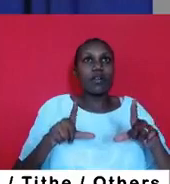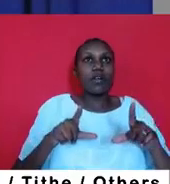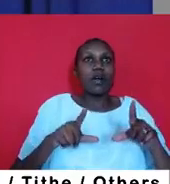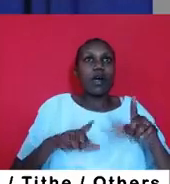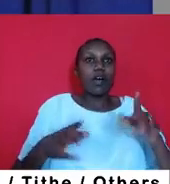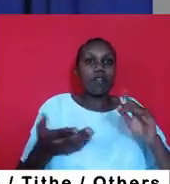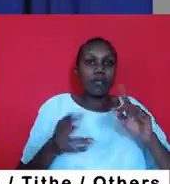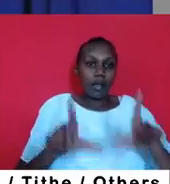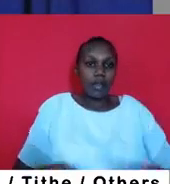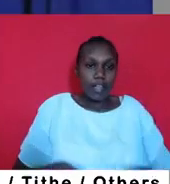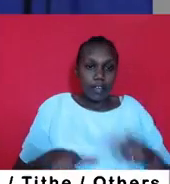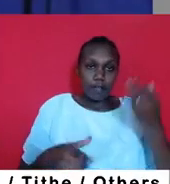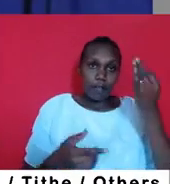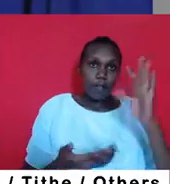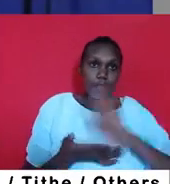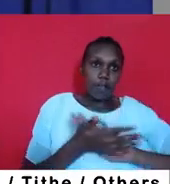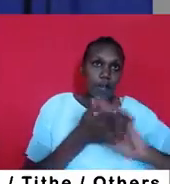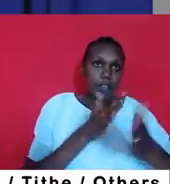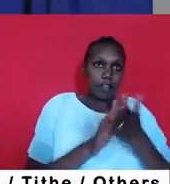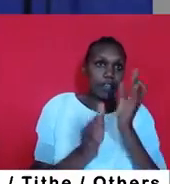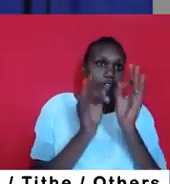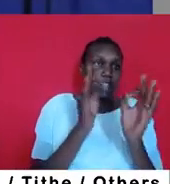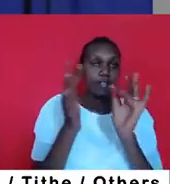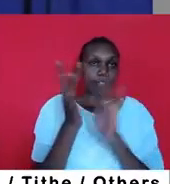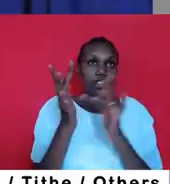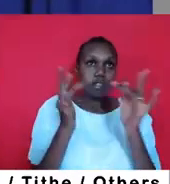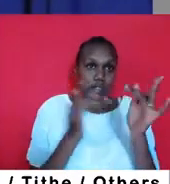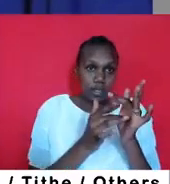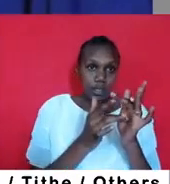kusameheana. Kama Yesu